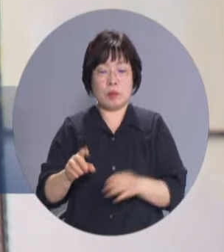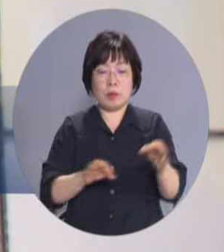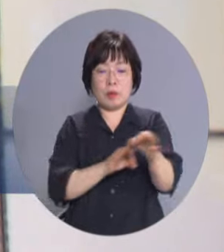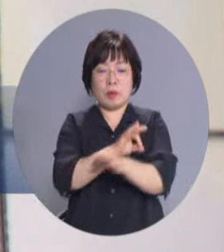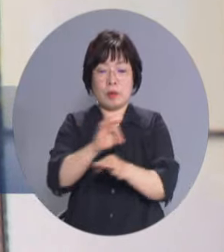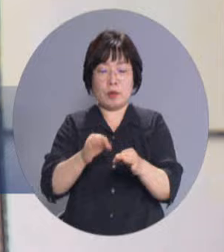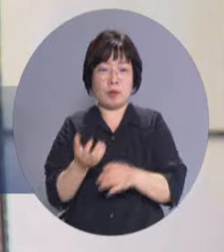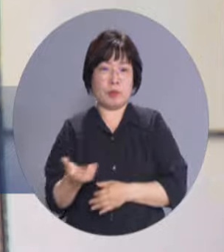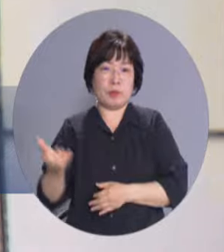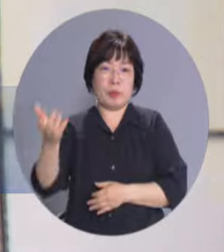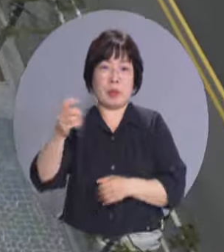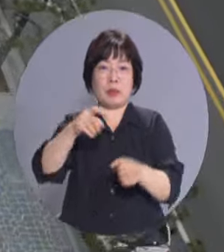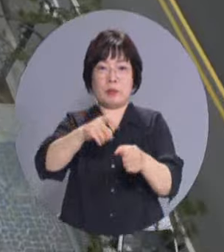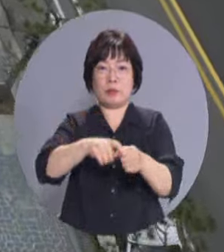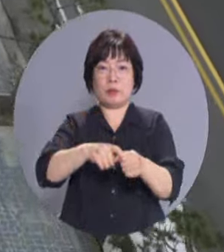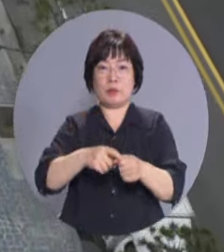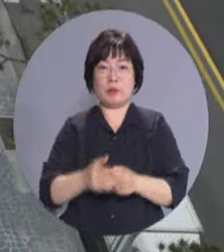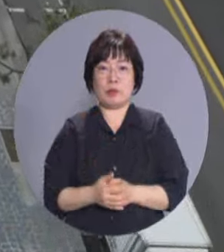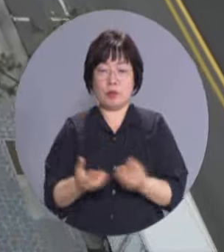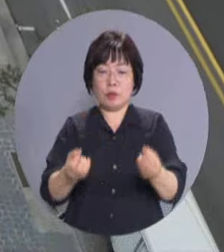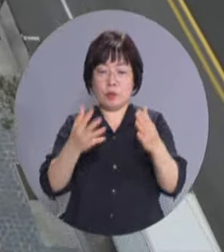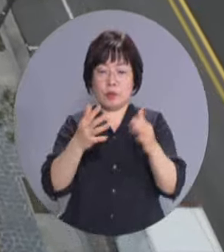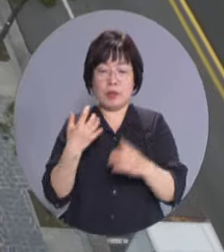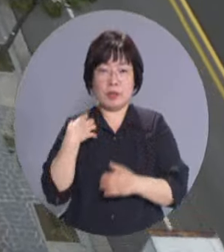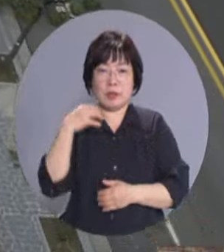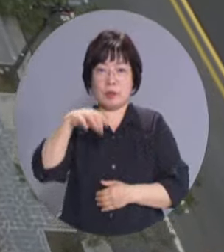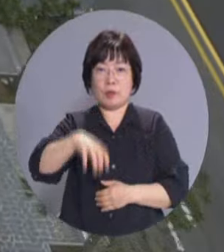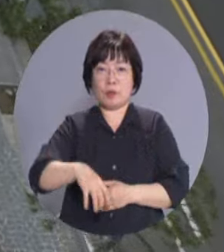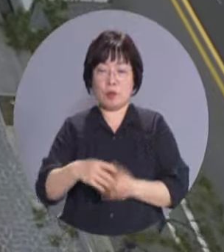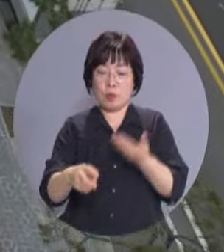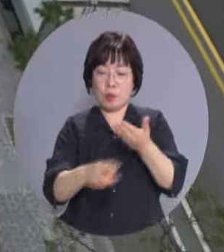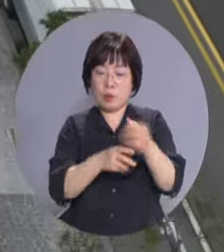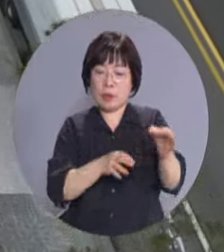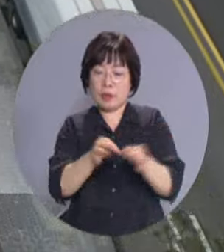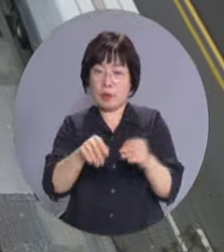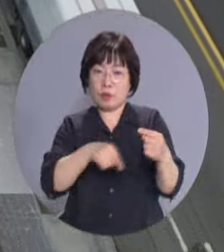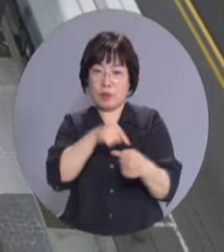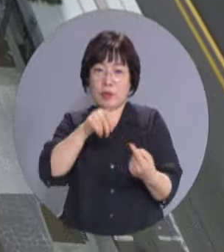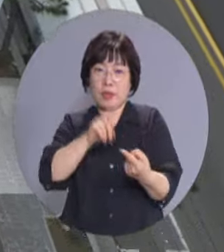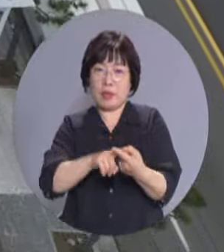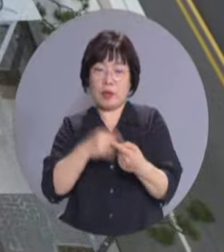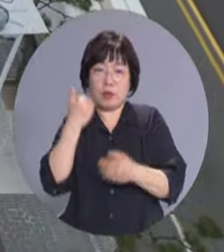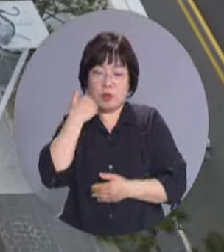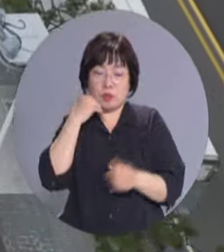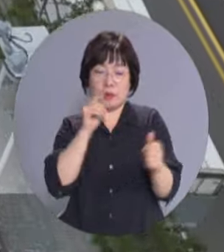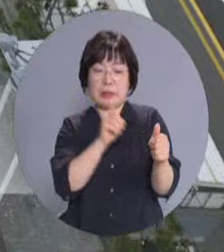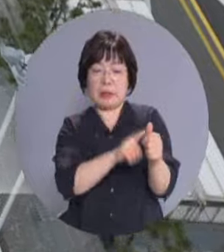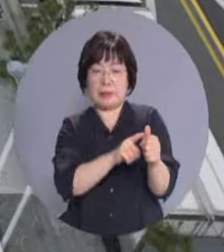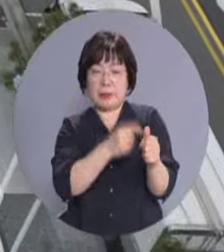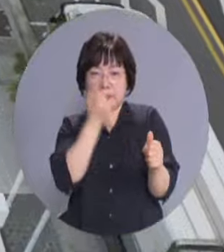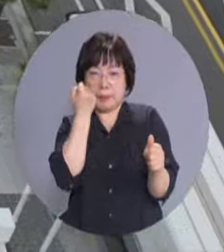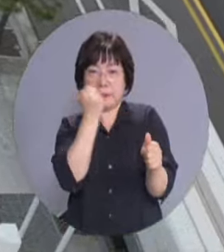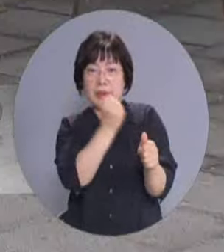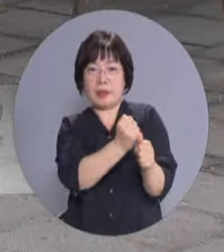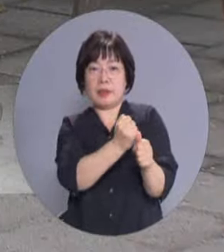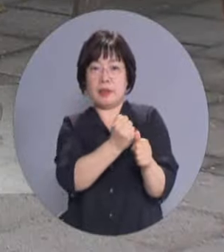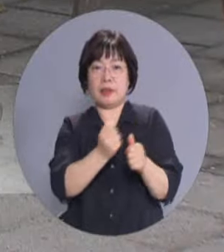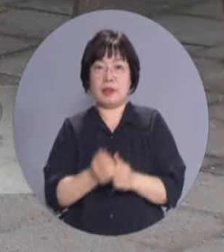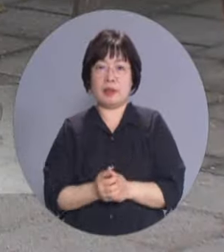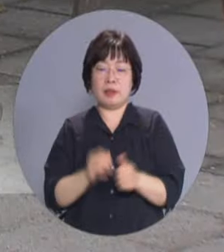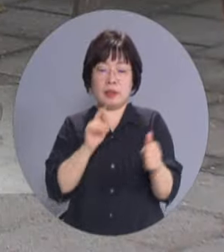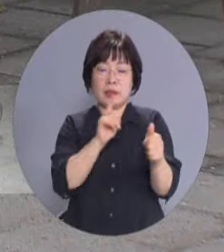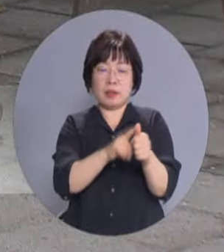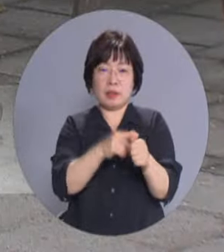경제 활생 하거든요 축제 주최측은 불법 노점상 운영의 배후로 김모씨를 지목하고 있습니다